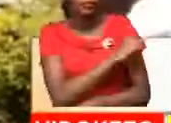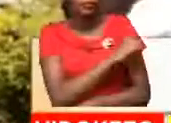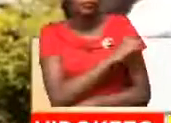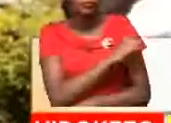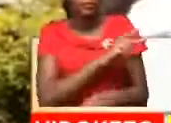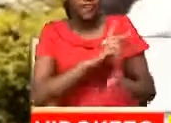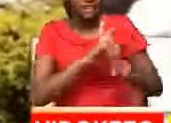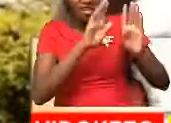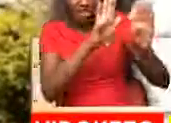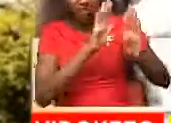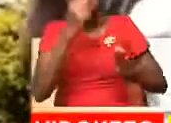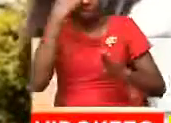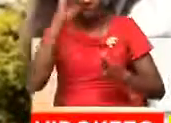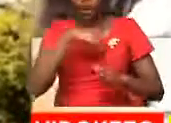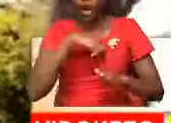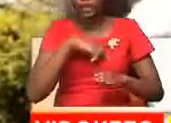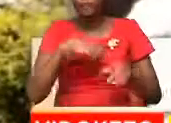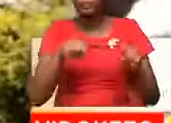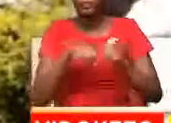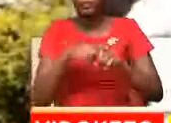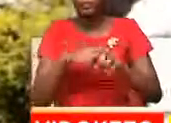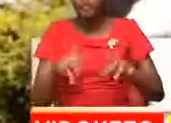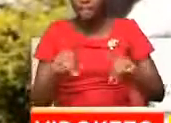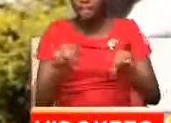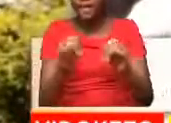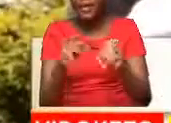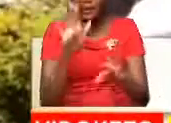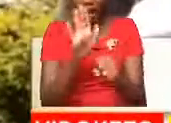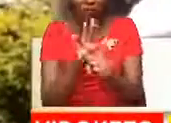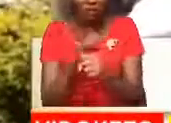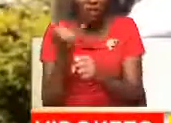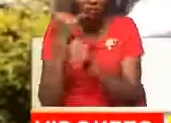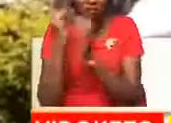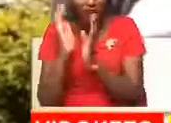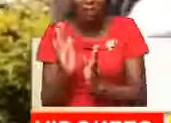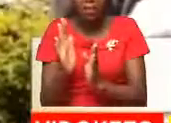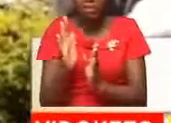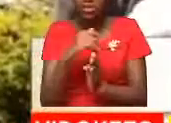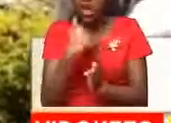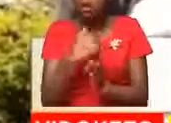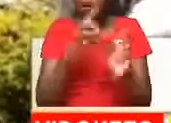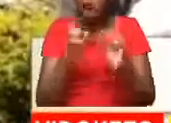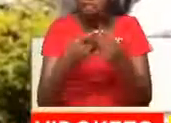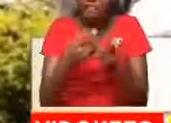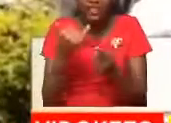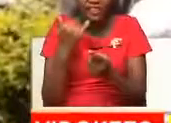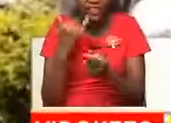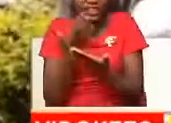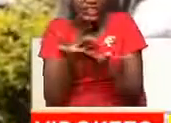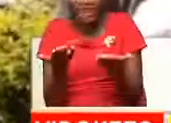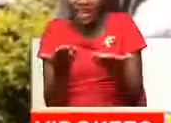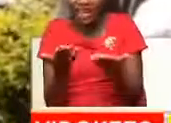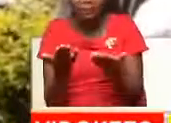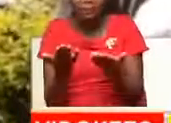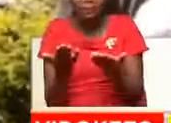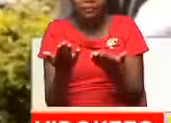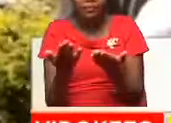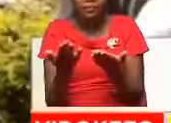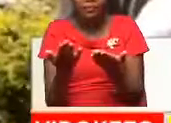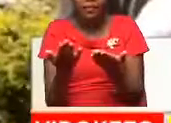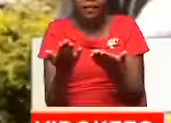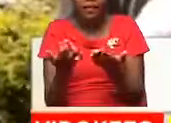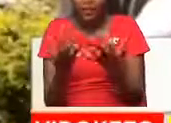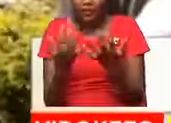ways, managing many patients together with hypertension, chronic diseases, among other